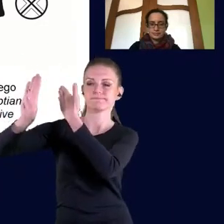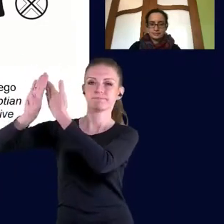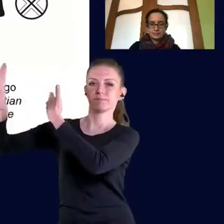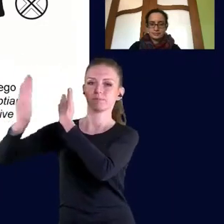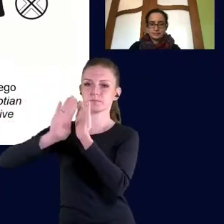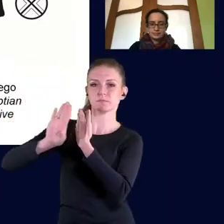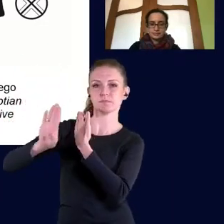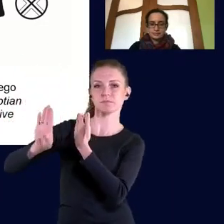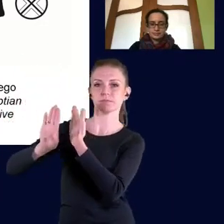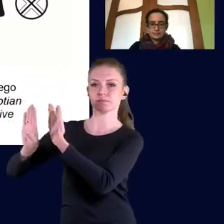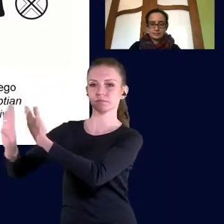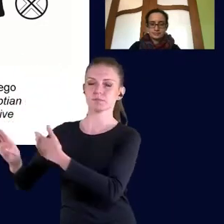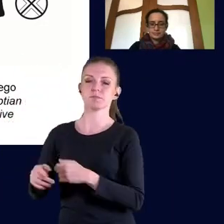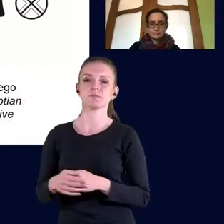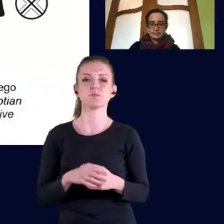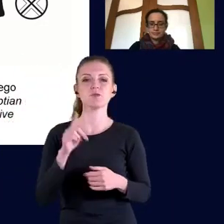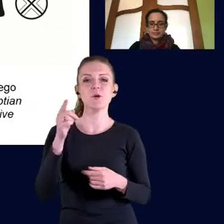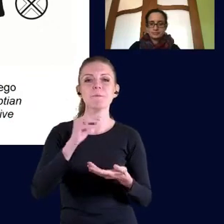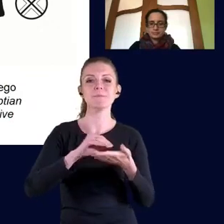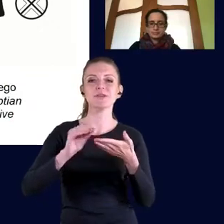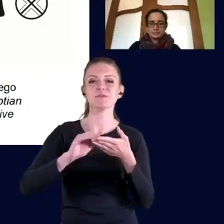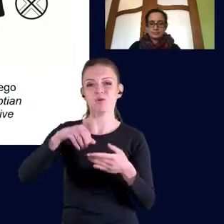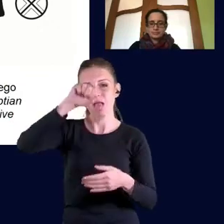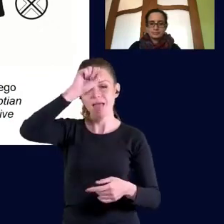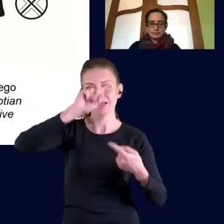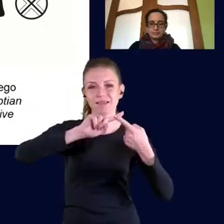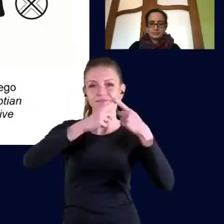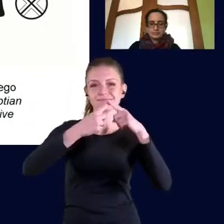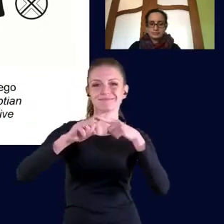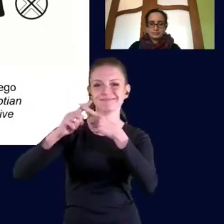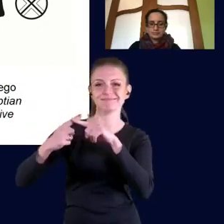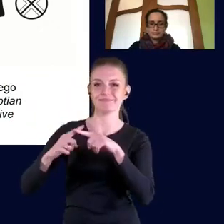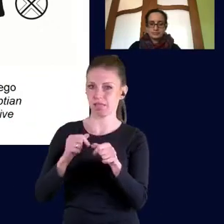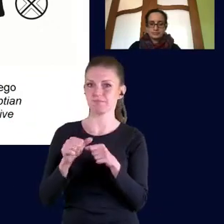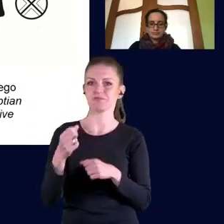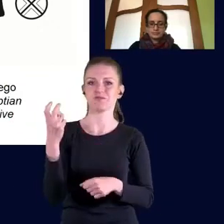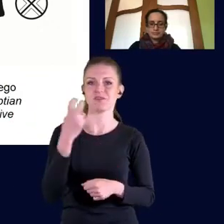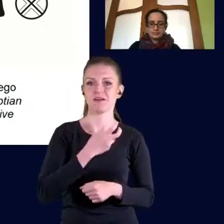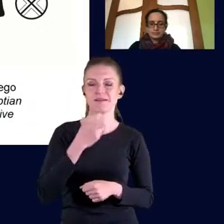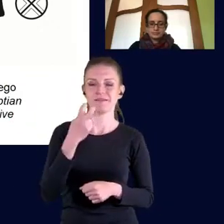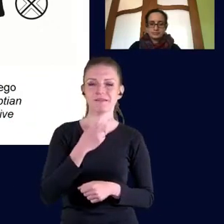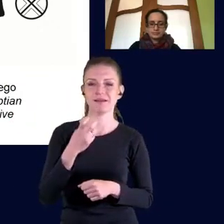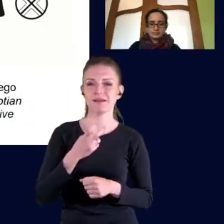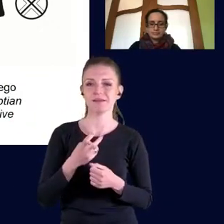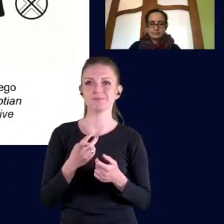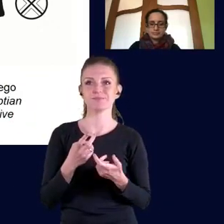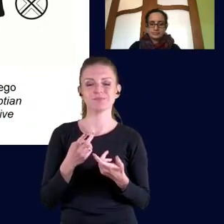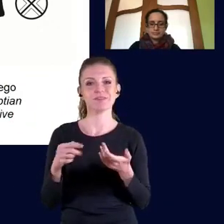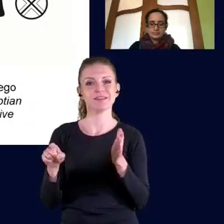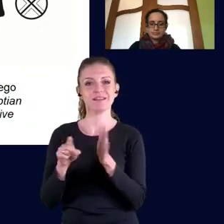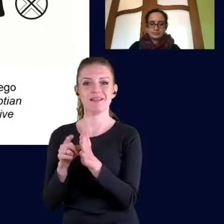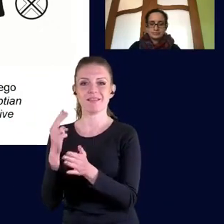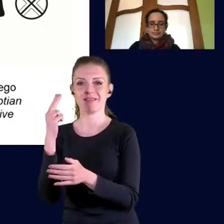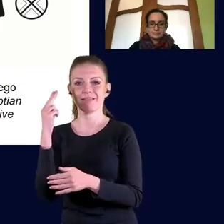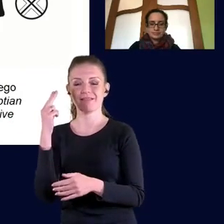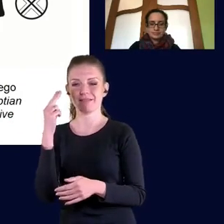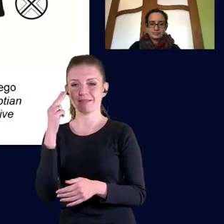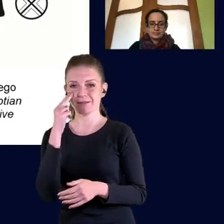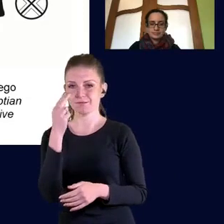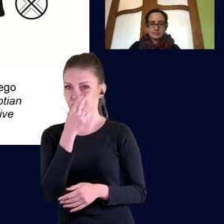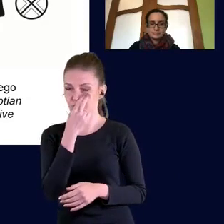kierownica motyle ćmy ciekawe zwłaszcza hieroglify egipskie do adaptacji te osoby z